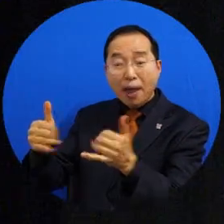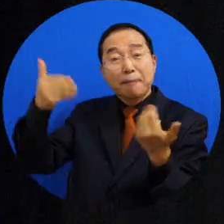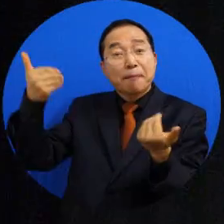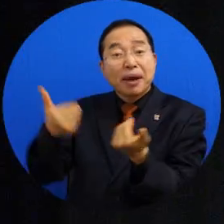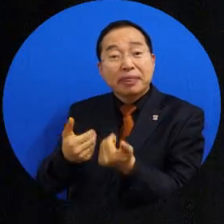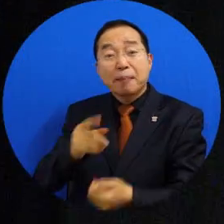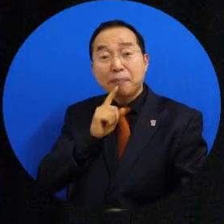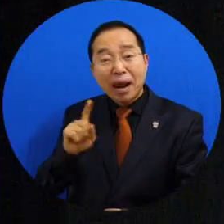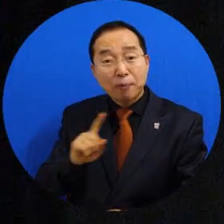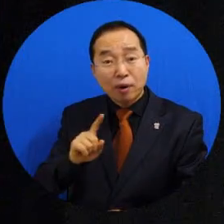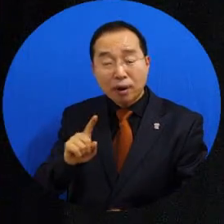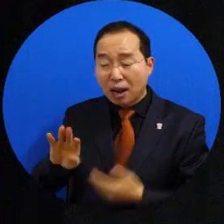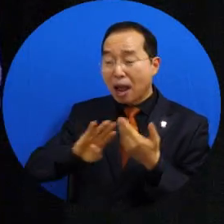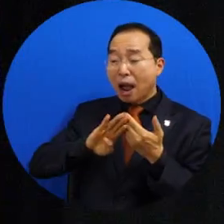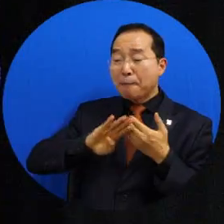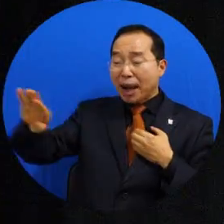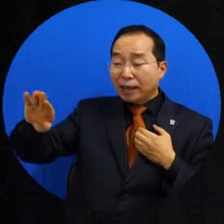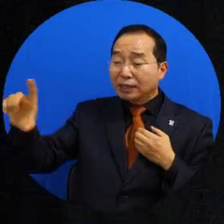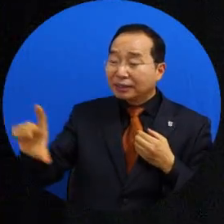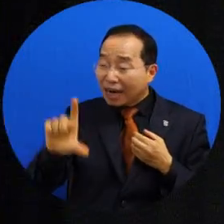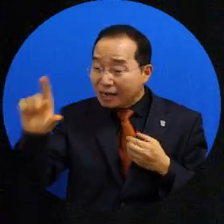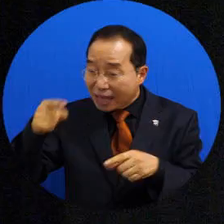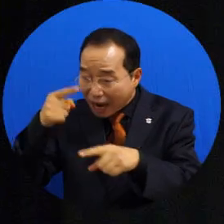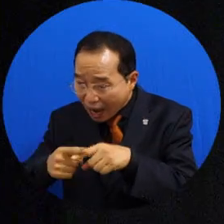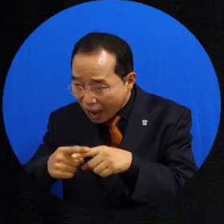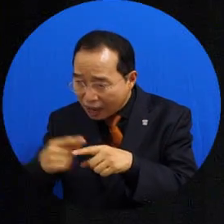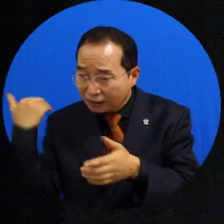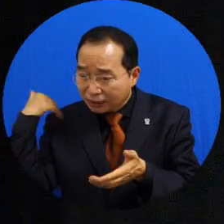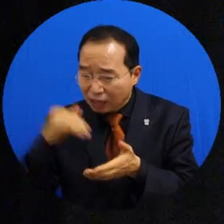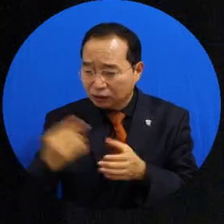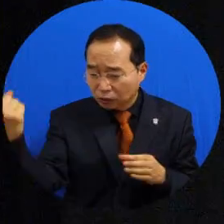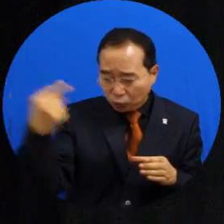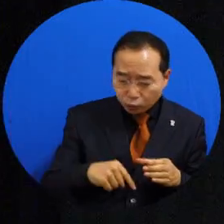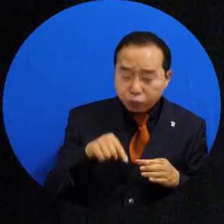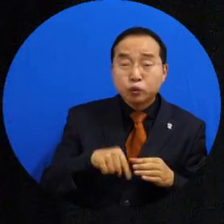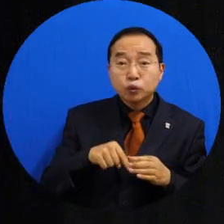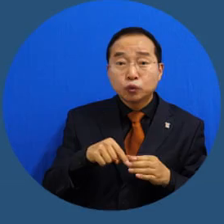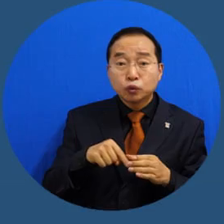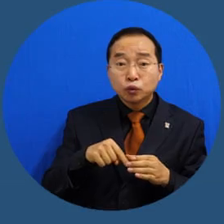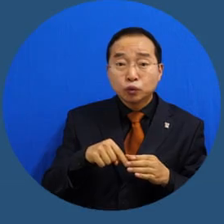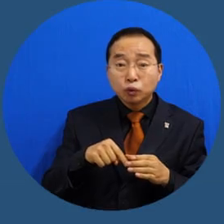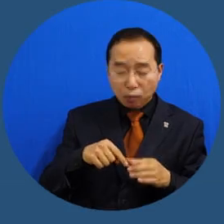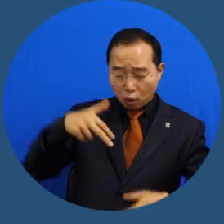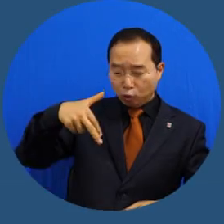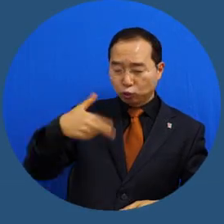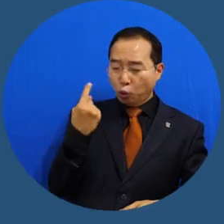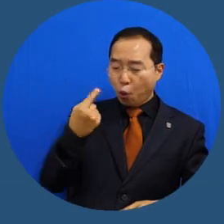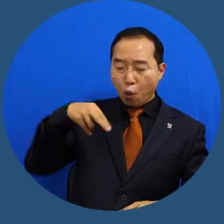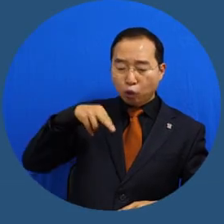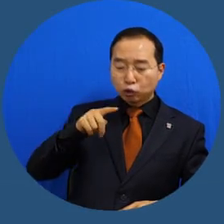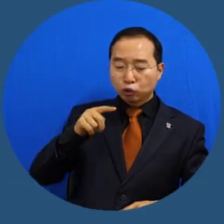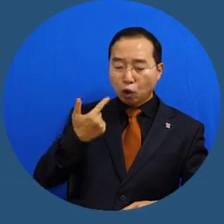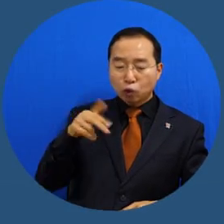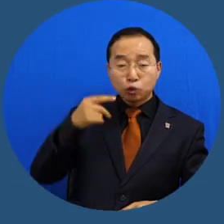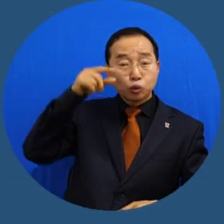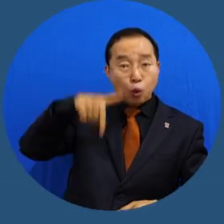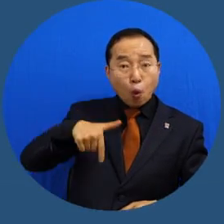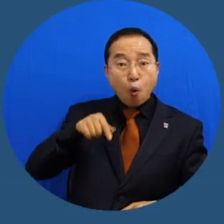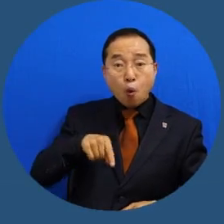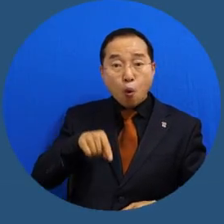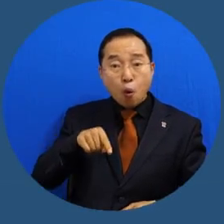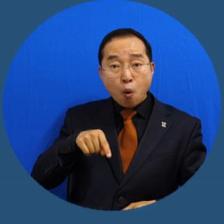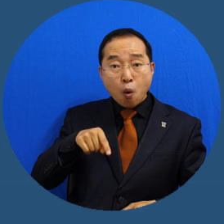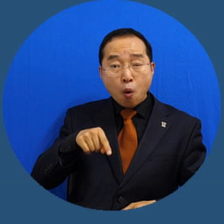유희인데 밖에서 살다가 다시 한국으로 들어온 사람들 있잖아요. 아까 말했던 조선족. 왜 우리나라에서는 조선족에 대한 역사에